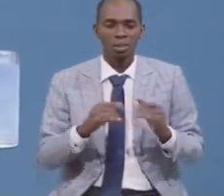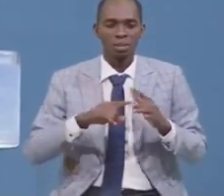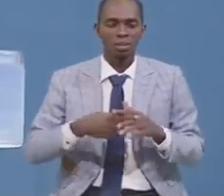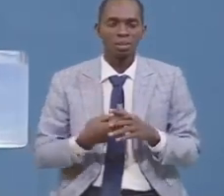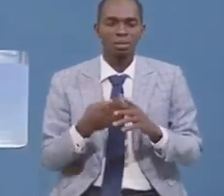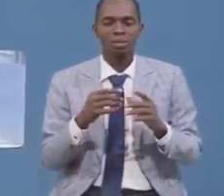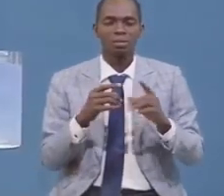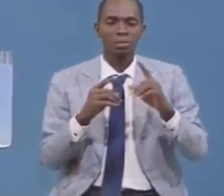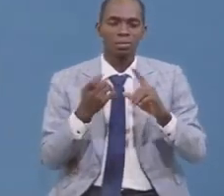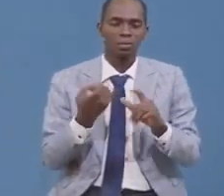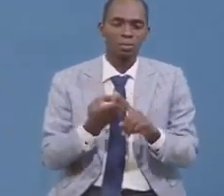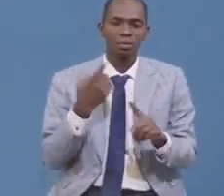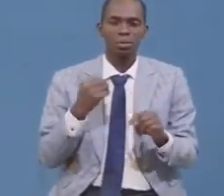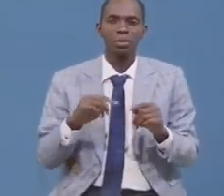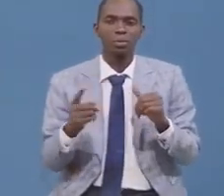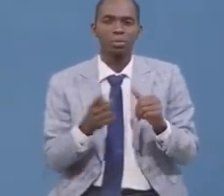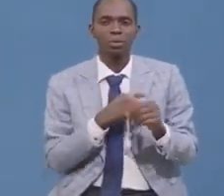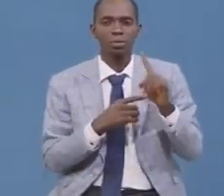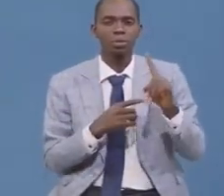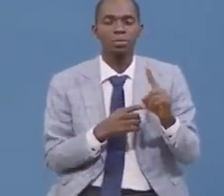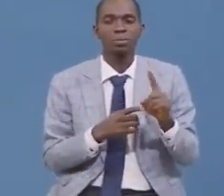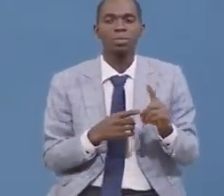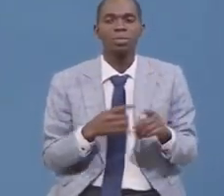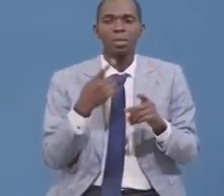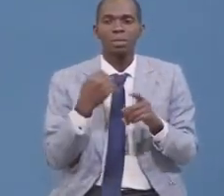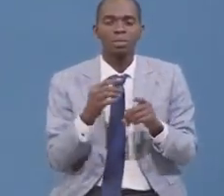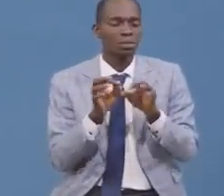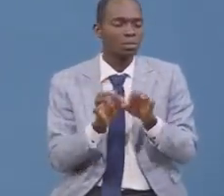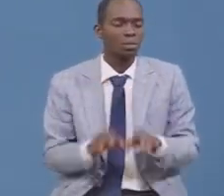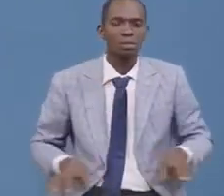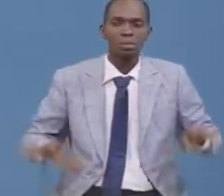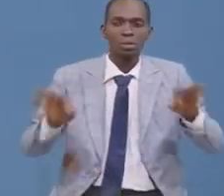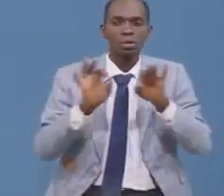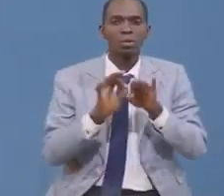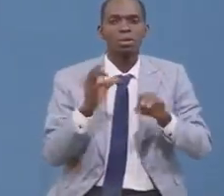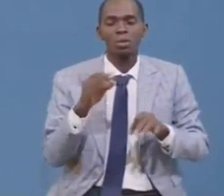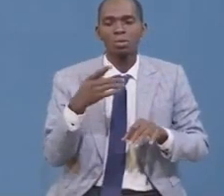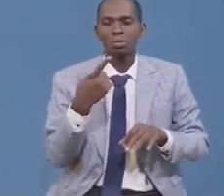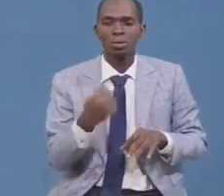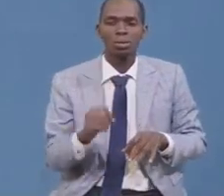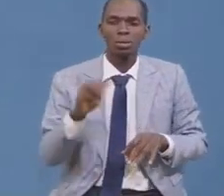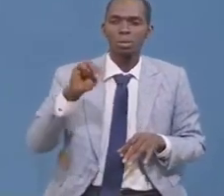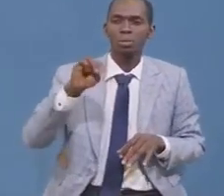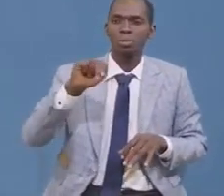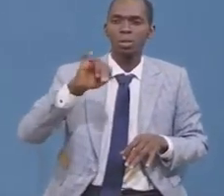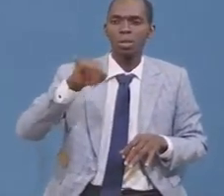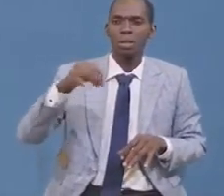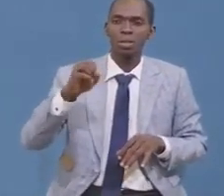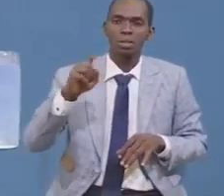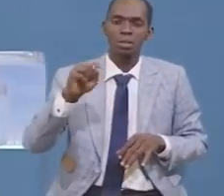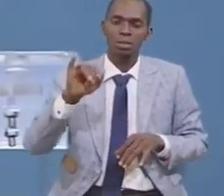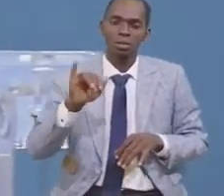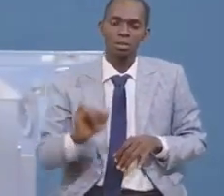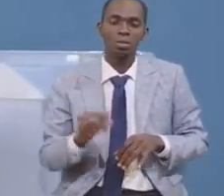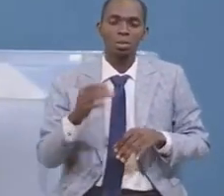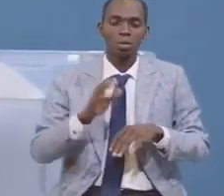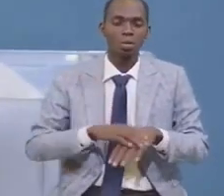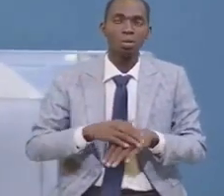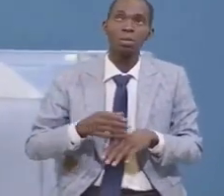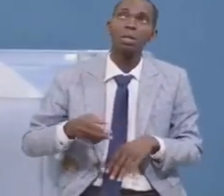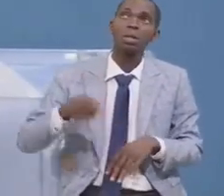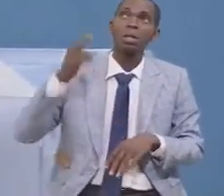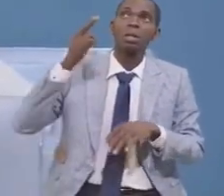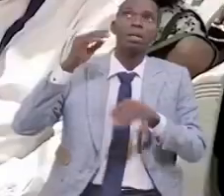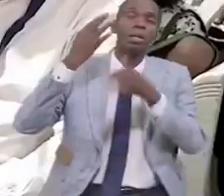ఇప్పుడు ఒక్కొక్కటిగా ధ్యానం చేద్దాం. Essentials of the majesty on high that we need to watch over. మనము